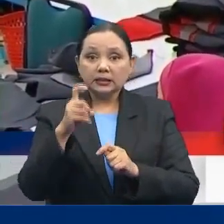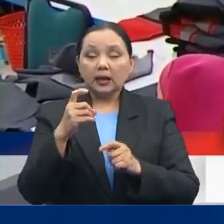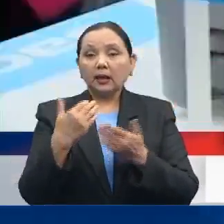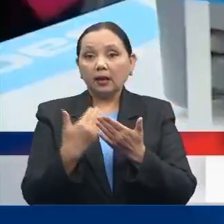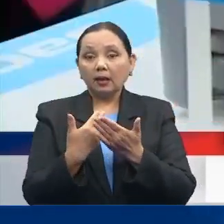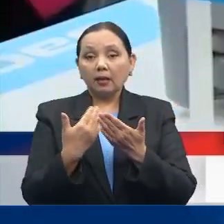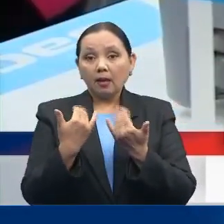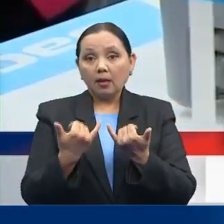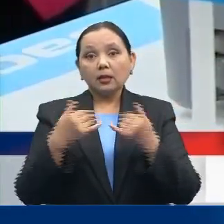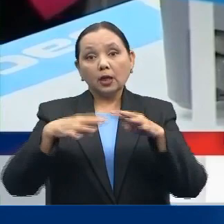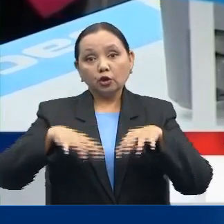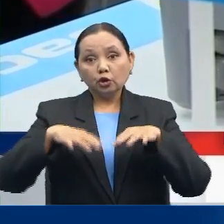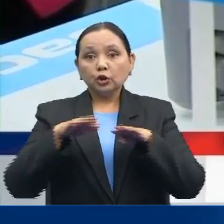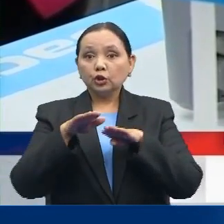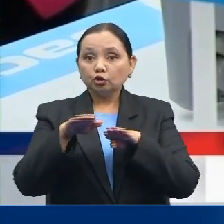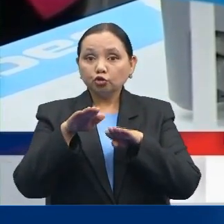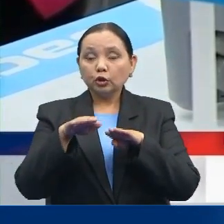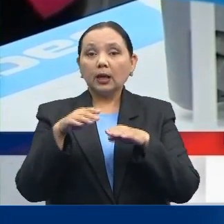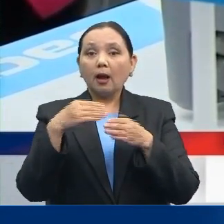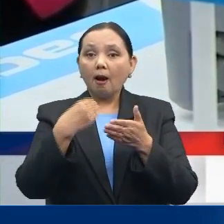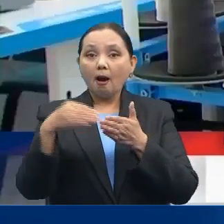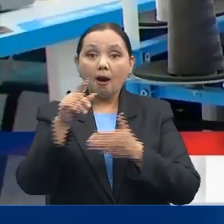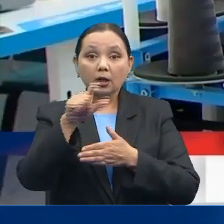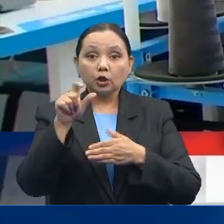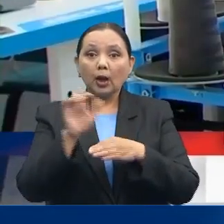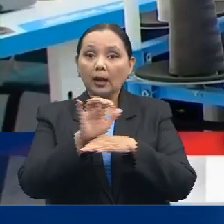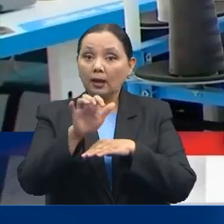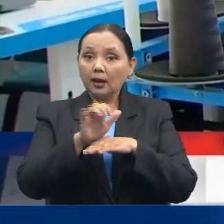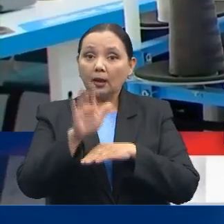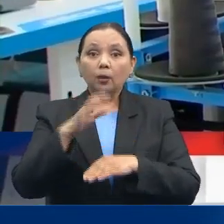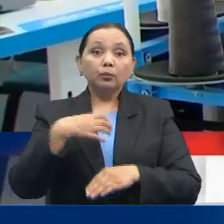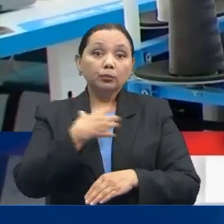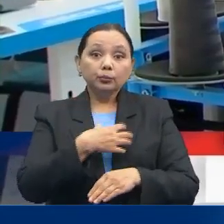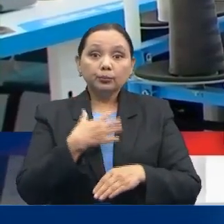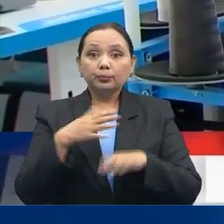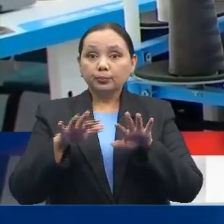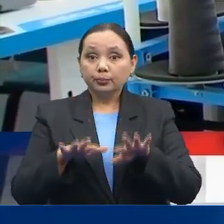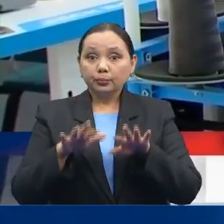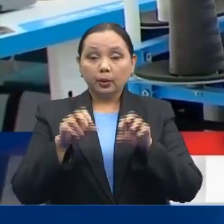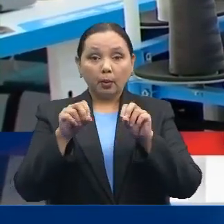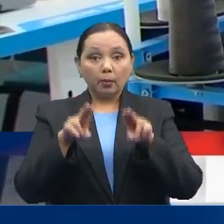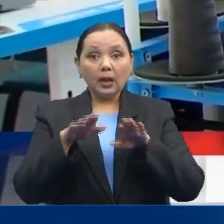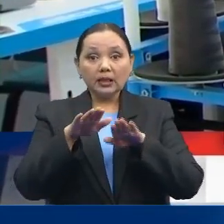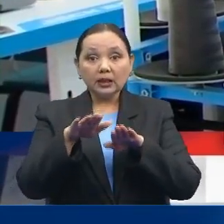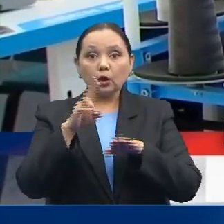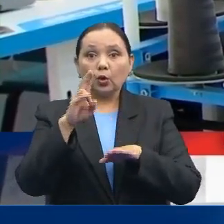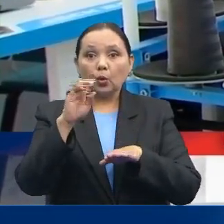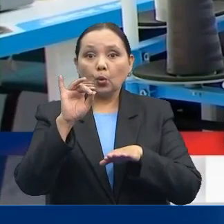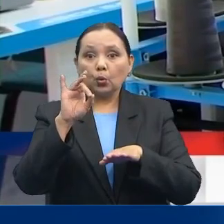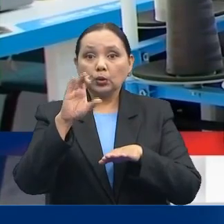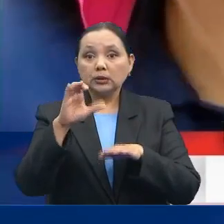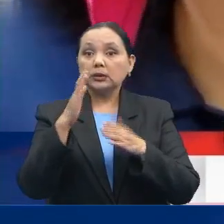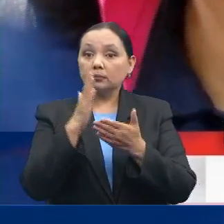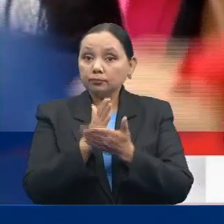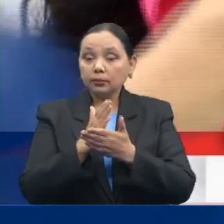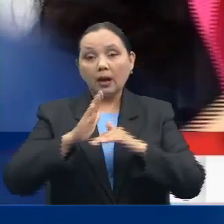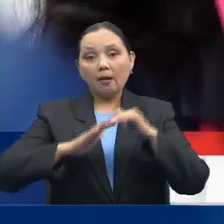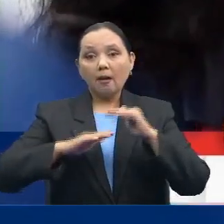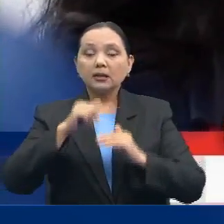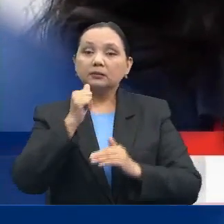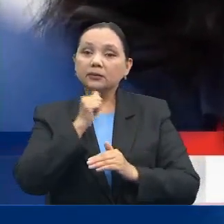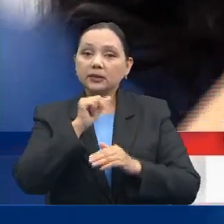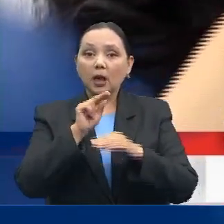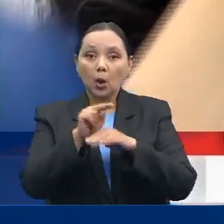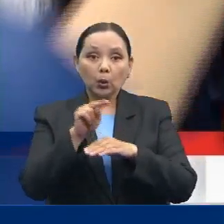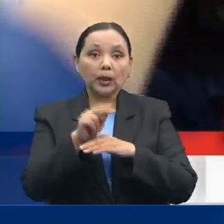trikotaj kiyim-kechaklar tikilib, xaridorlarga yetkaziladi. Yana bir muhim jihat, muassasada maxsus tikuvchilik kurslari tashkil etilib, kasb sirlari